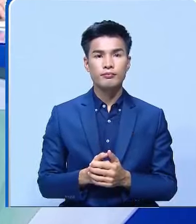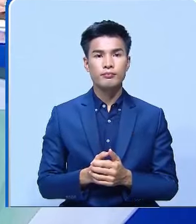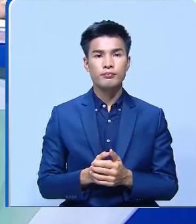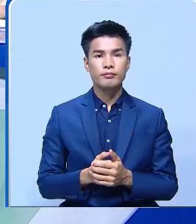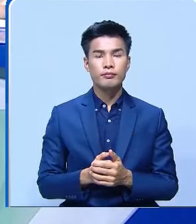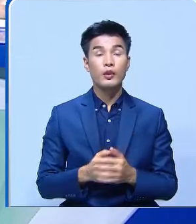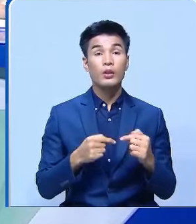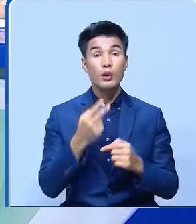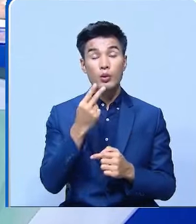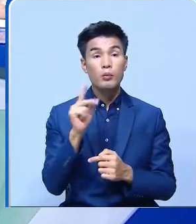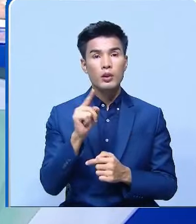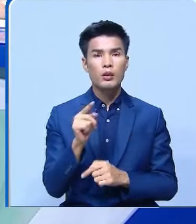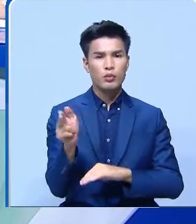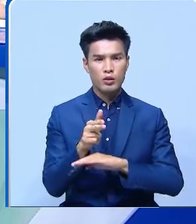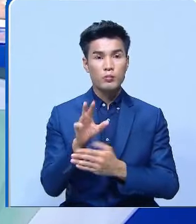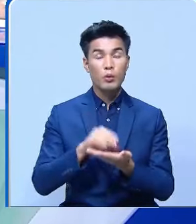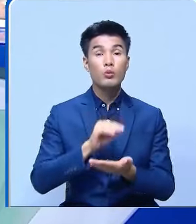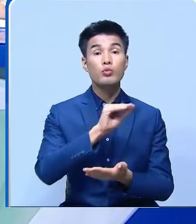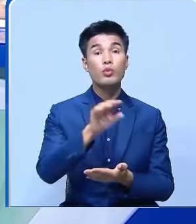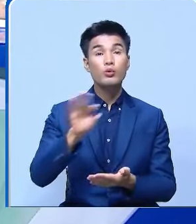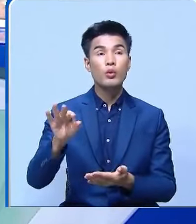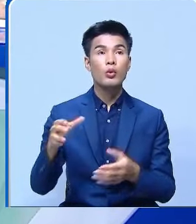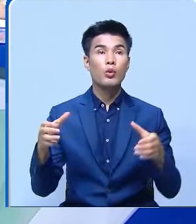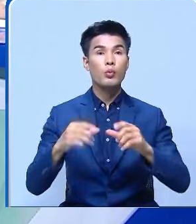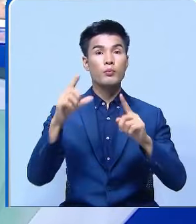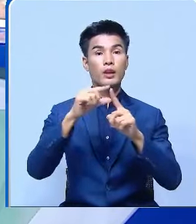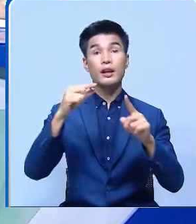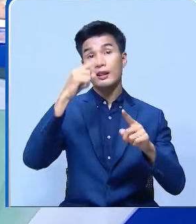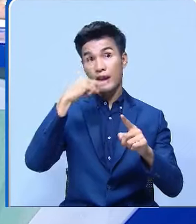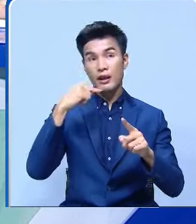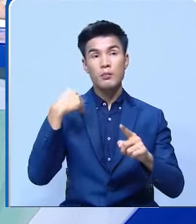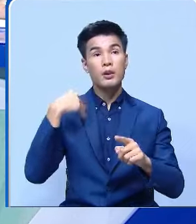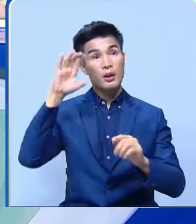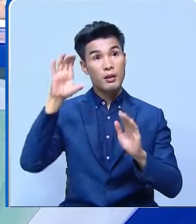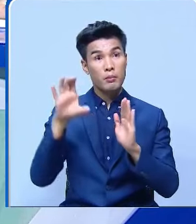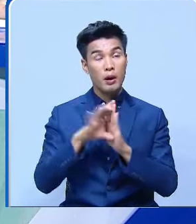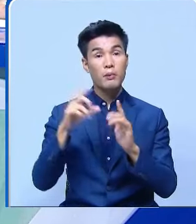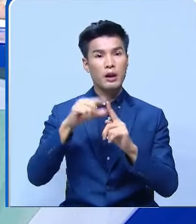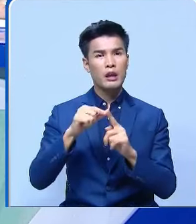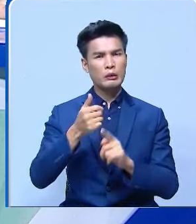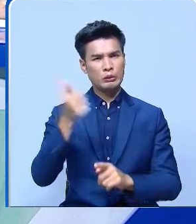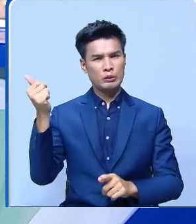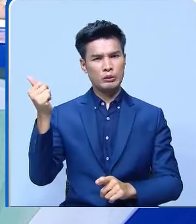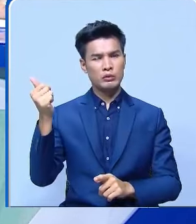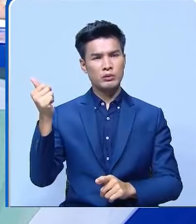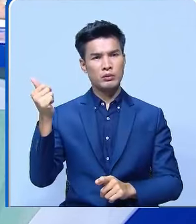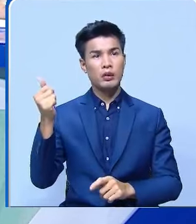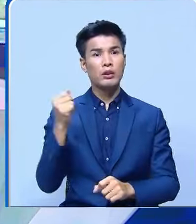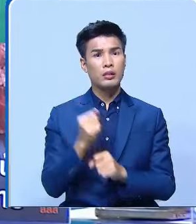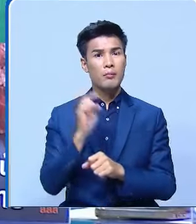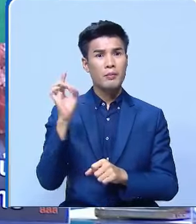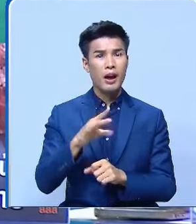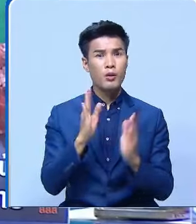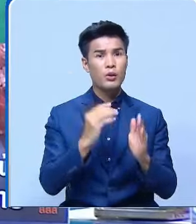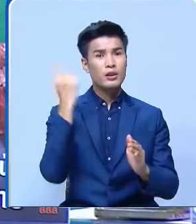ผู้ชมคะมีคลิปฉาวนะคะที่ถูกส่งต่อกันในบรรดาไกด์ชาวไทยเป็นภาพไกด์เถื่อนชาวต่างชาติไปทำร้ายนักท่องเที่ยว